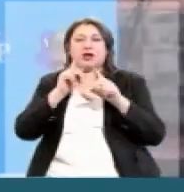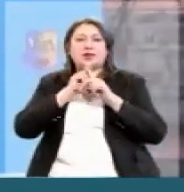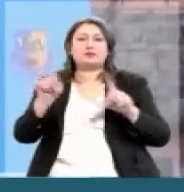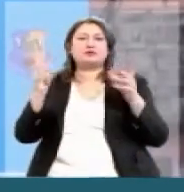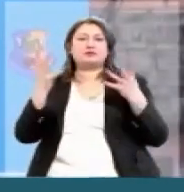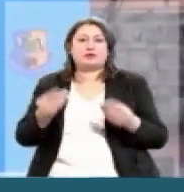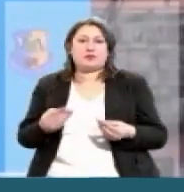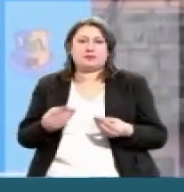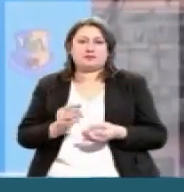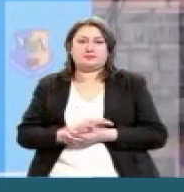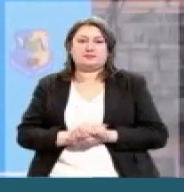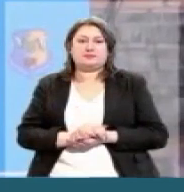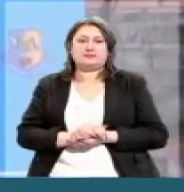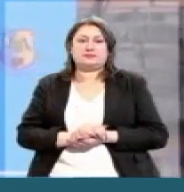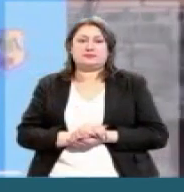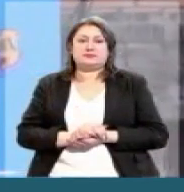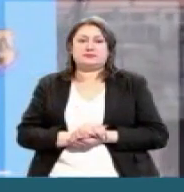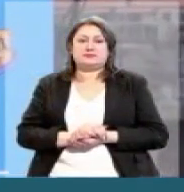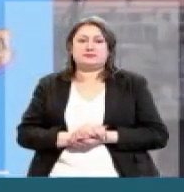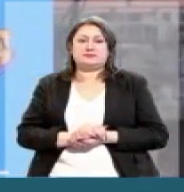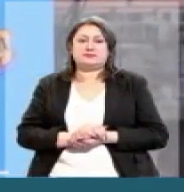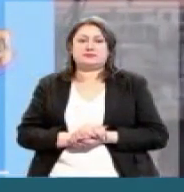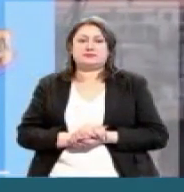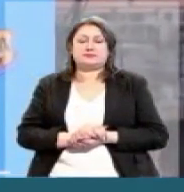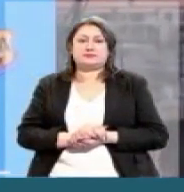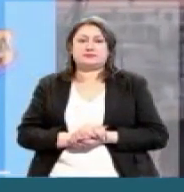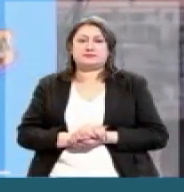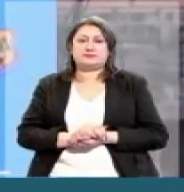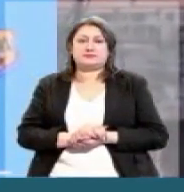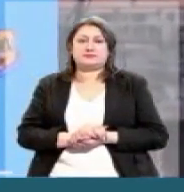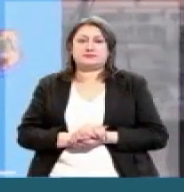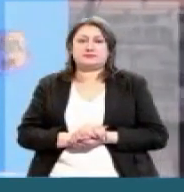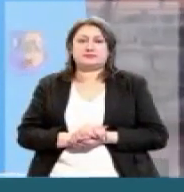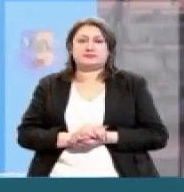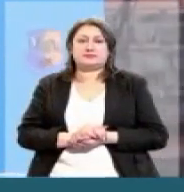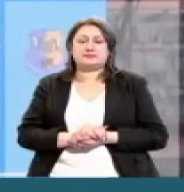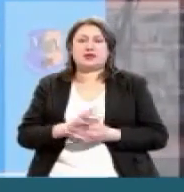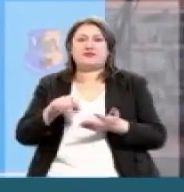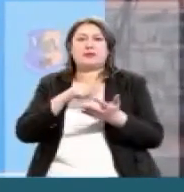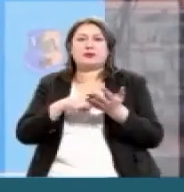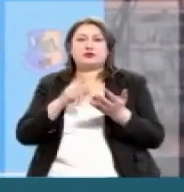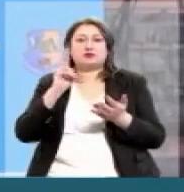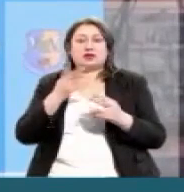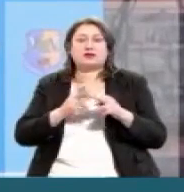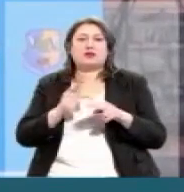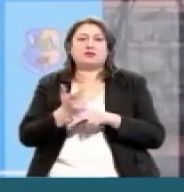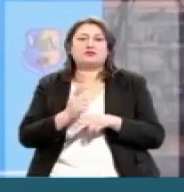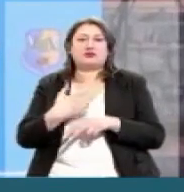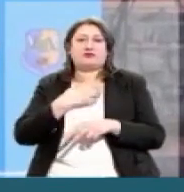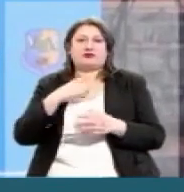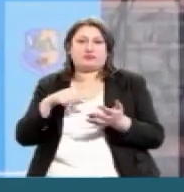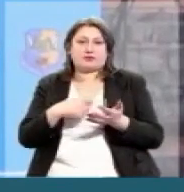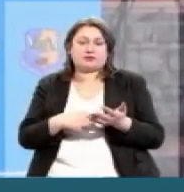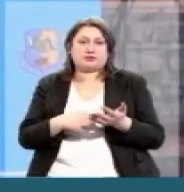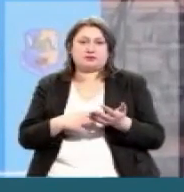өзекті мәселенің бірі. Сондықтан бүгінгі қуанышты сәт тағы да құтты болсын деп,